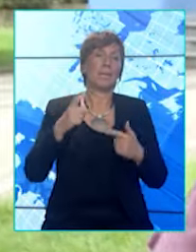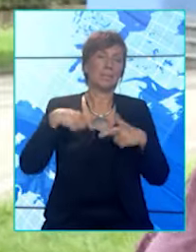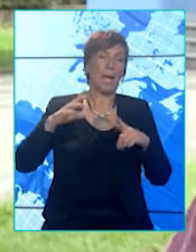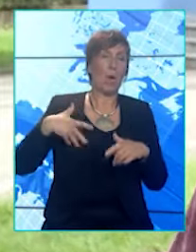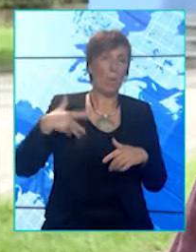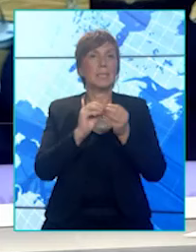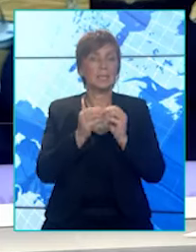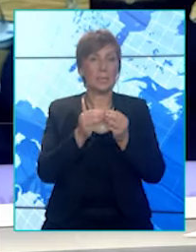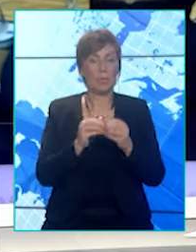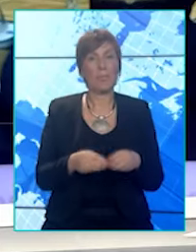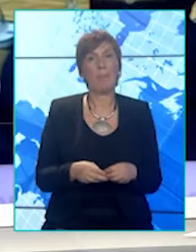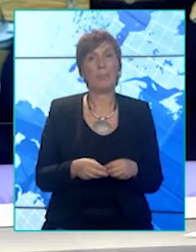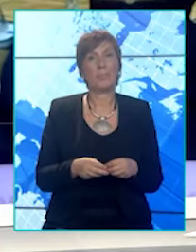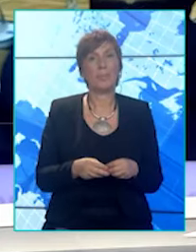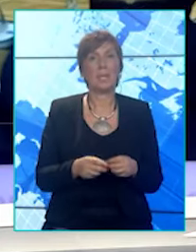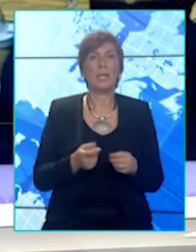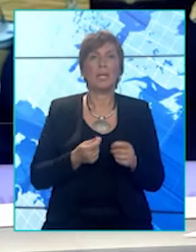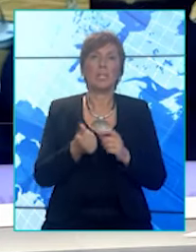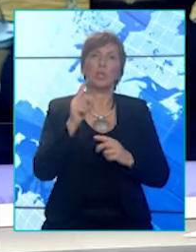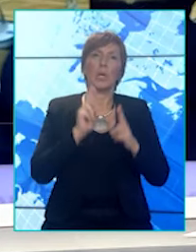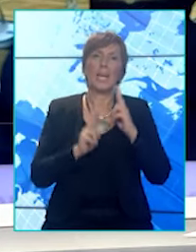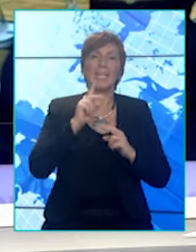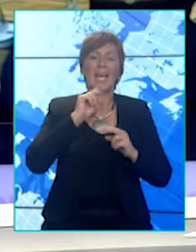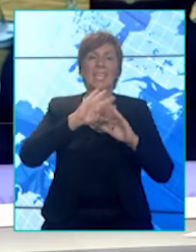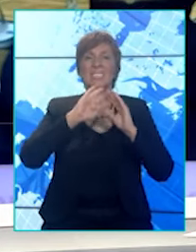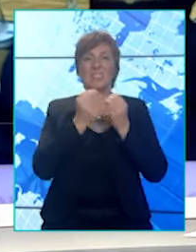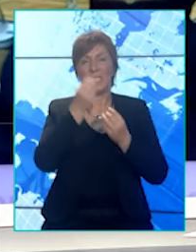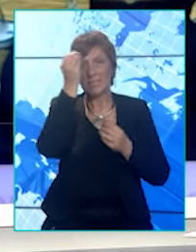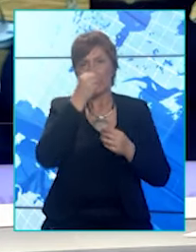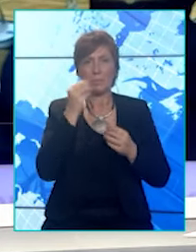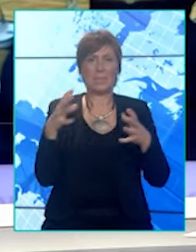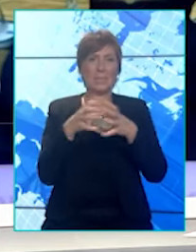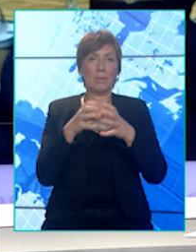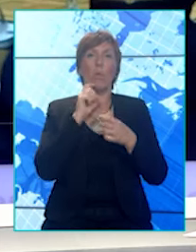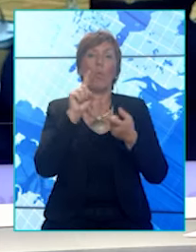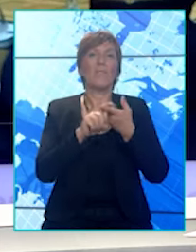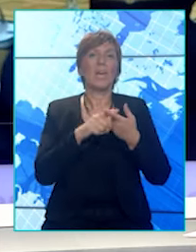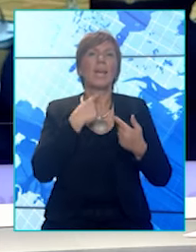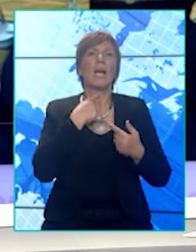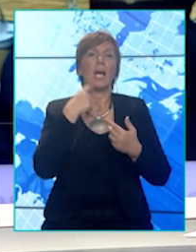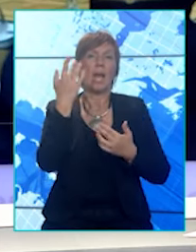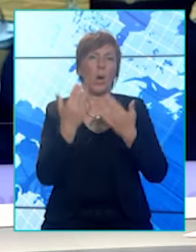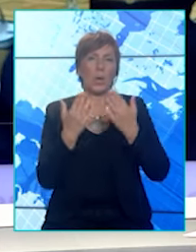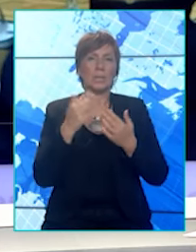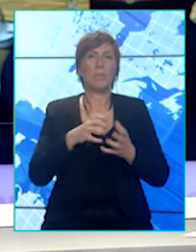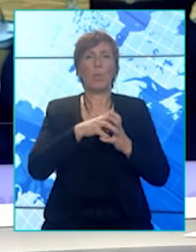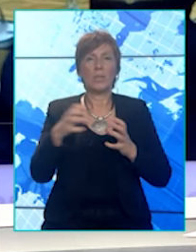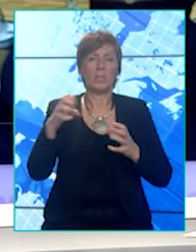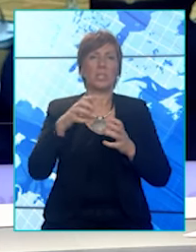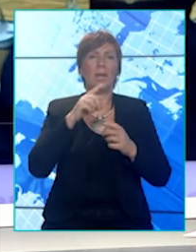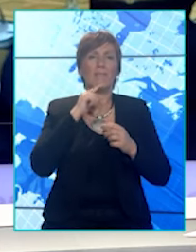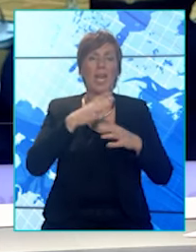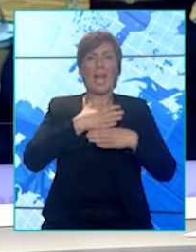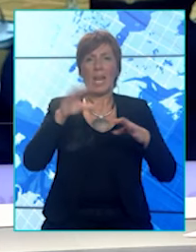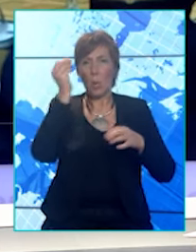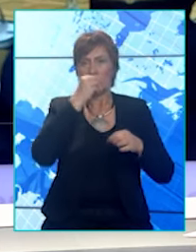omladinu. Nižu se reakcije na Svesrpski sabor. U Federaciji jednoglasna ocjena deklaracije. Potvrđuje